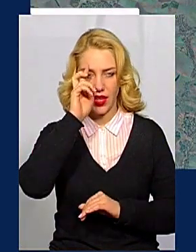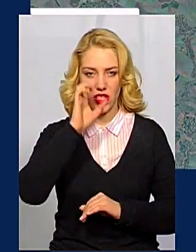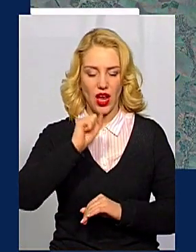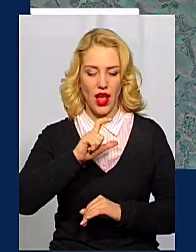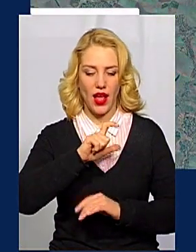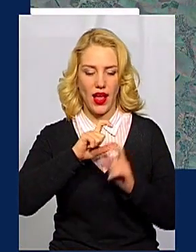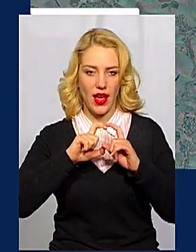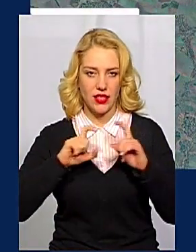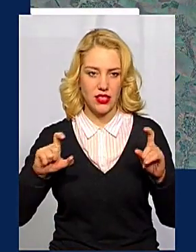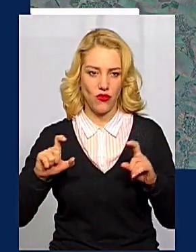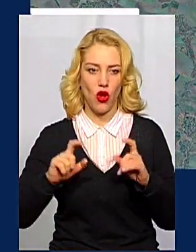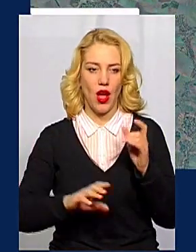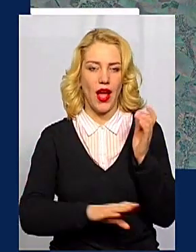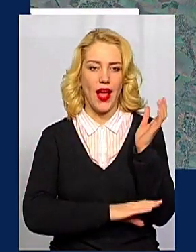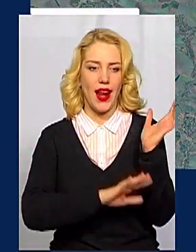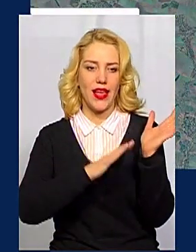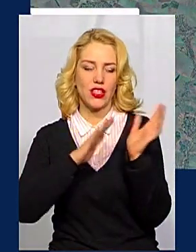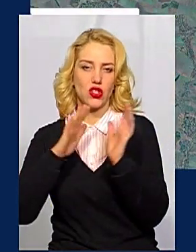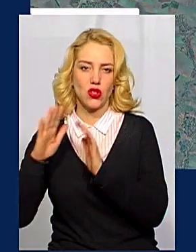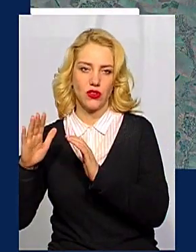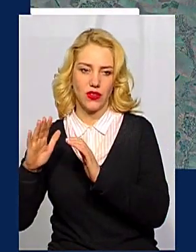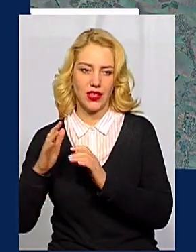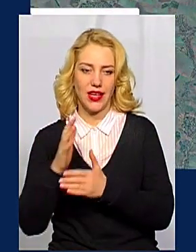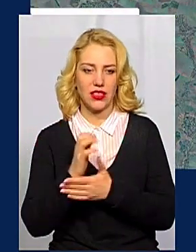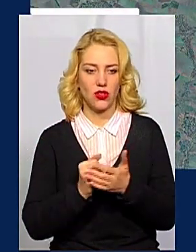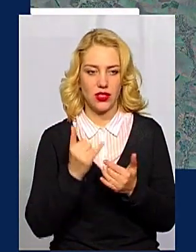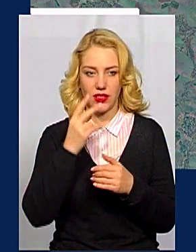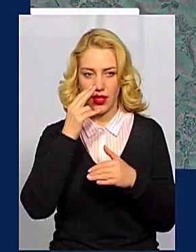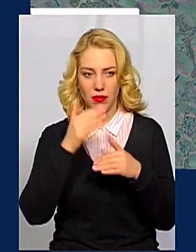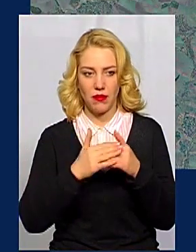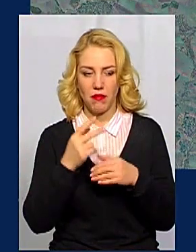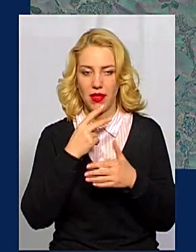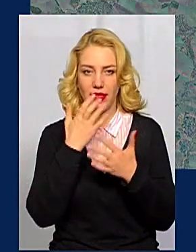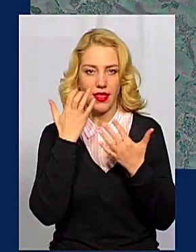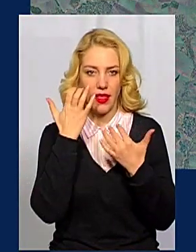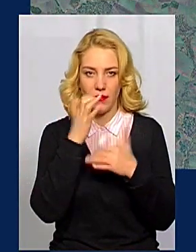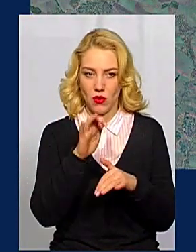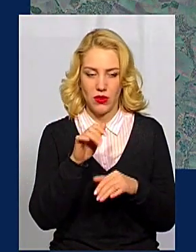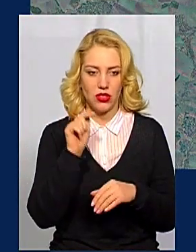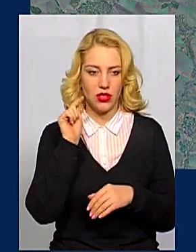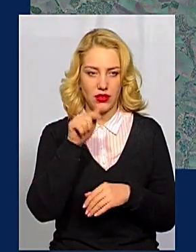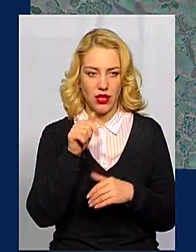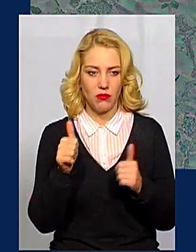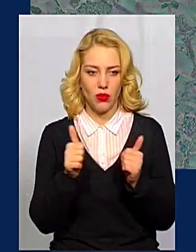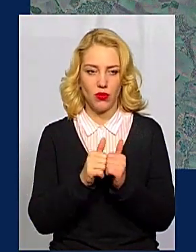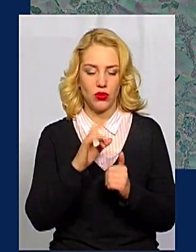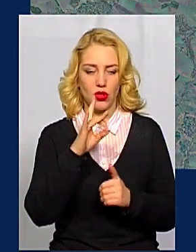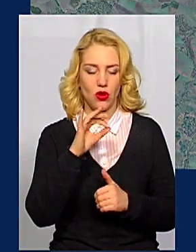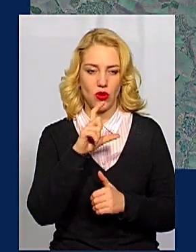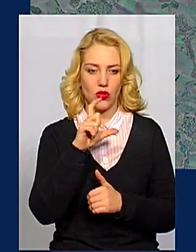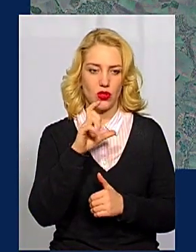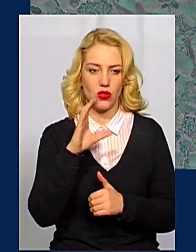І зараз наблизимо, і ми не побачили там поблизу росоші